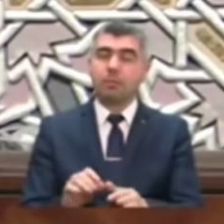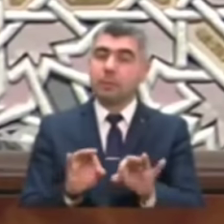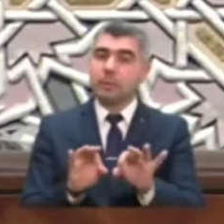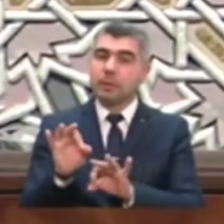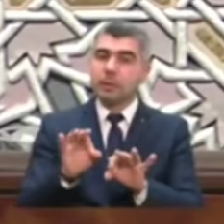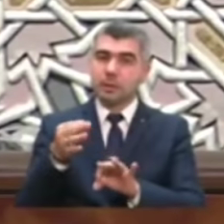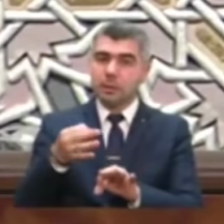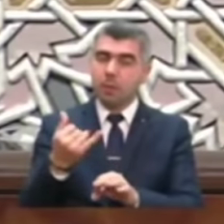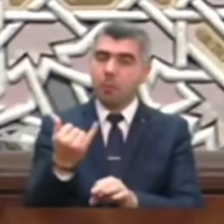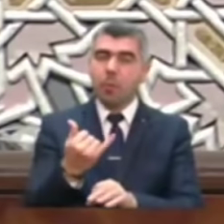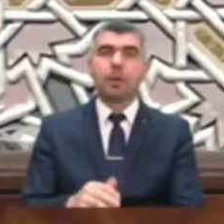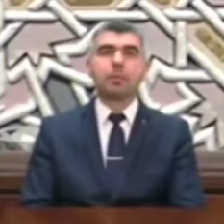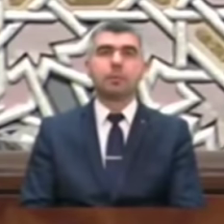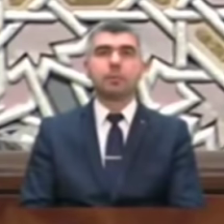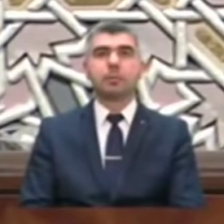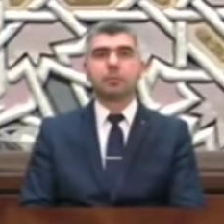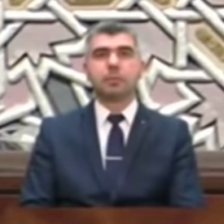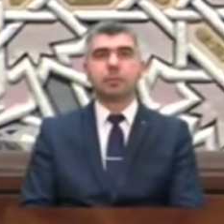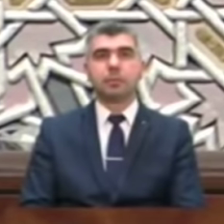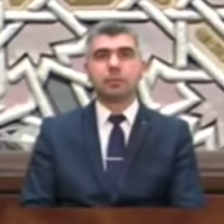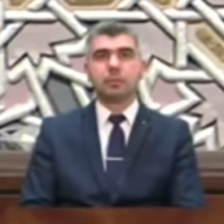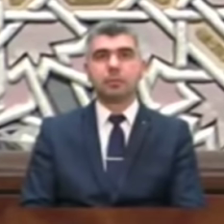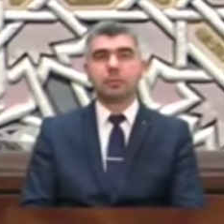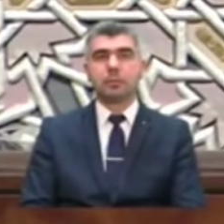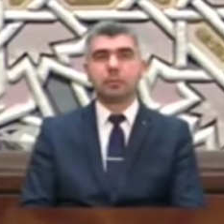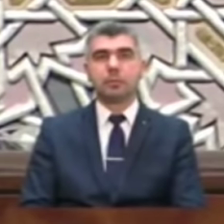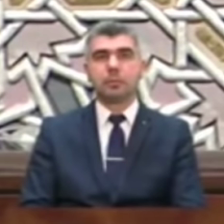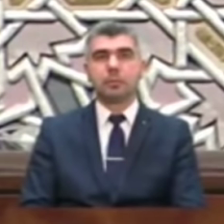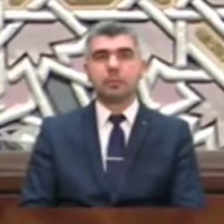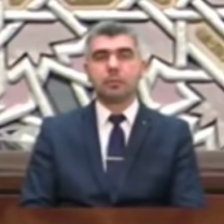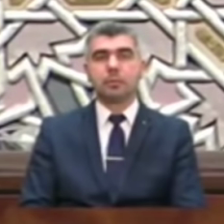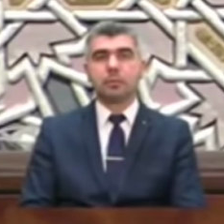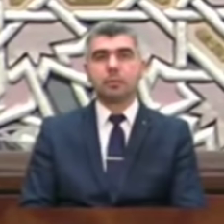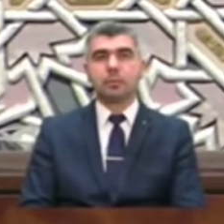يخليكم. تفضل سيد الرئيس. نقطة النظام ياك سيد الرئيس.